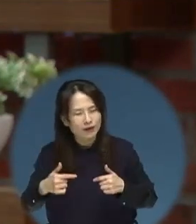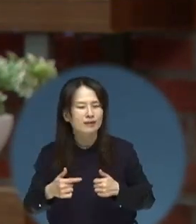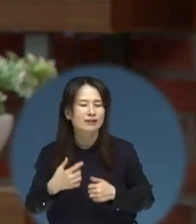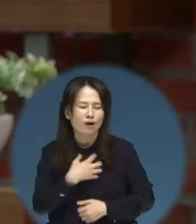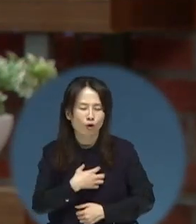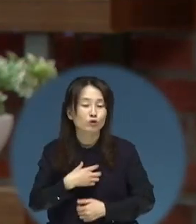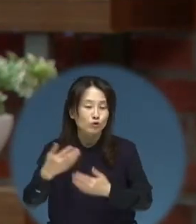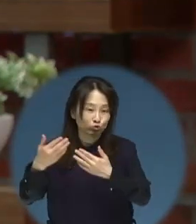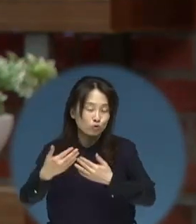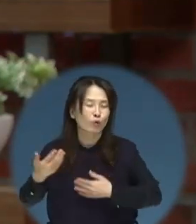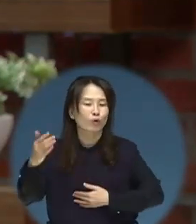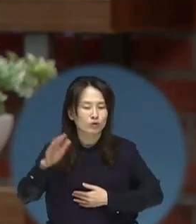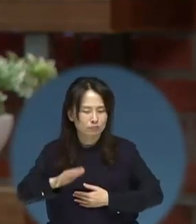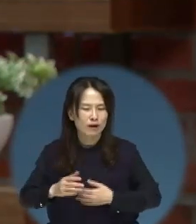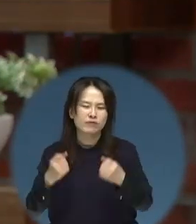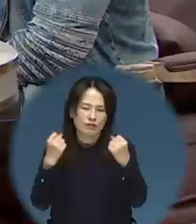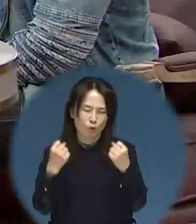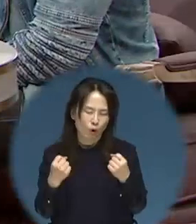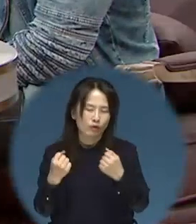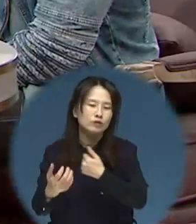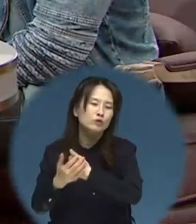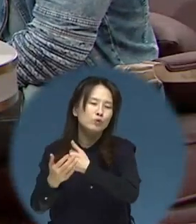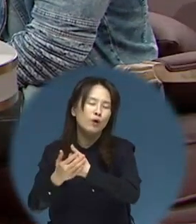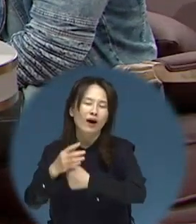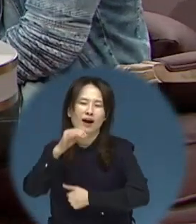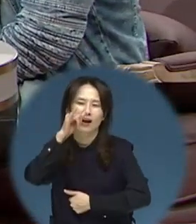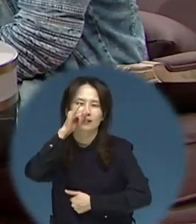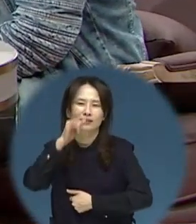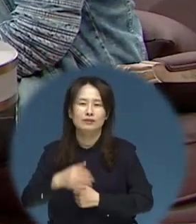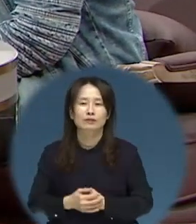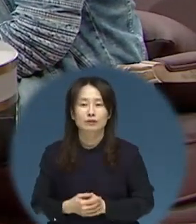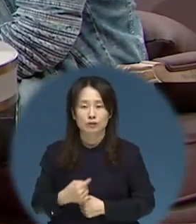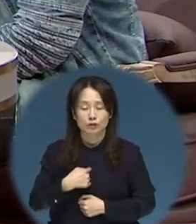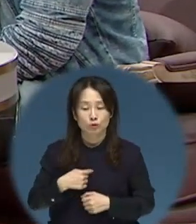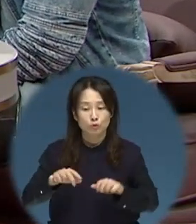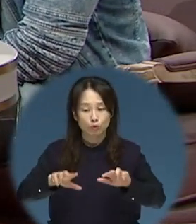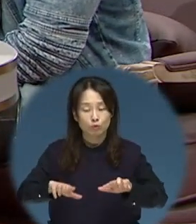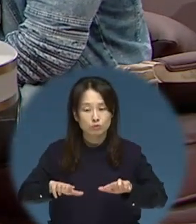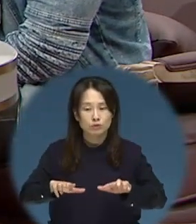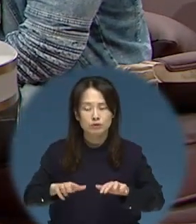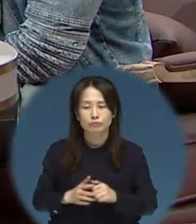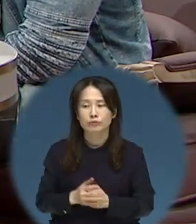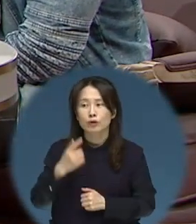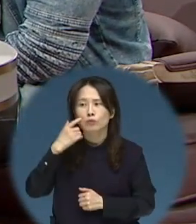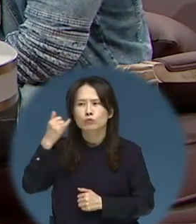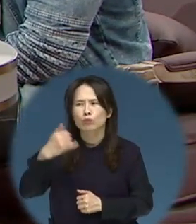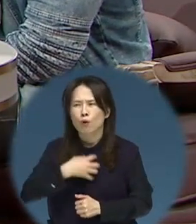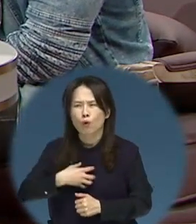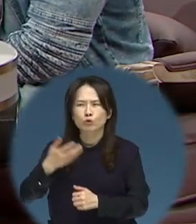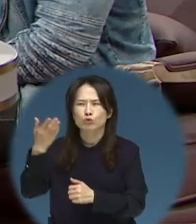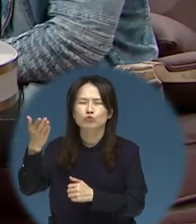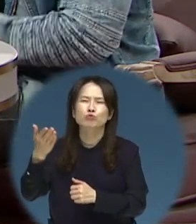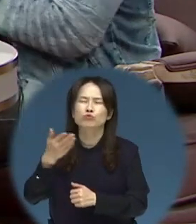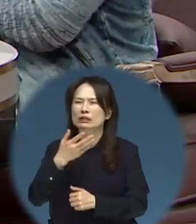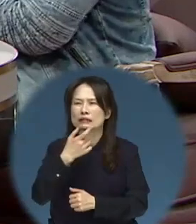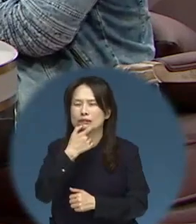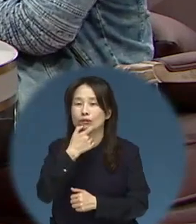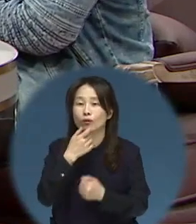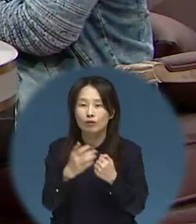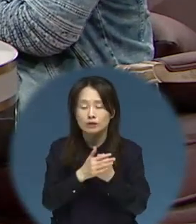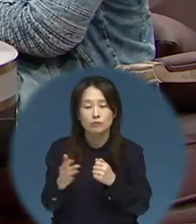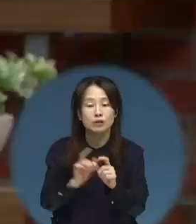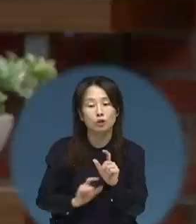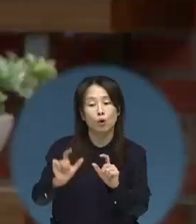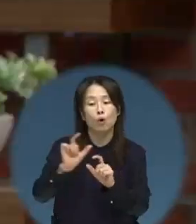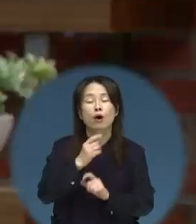그리고 자랑스러워해주시고. 네. 저도 비영리를 하면서 또 이런 일을 하면서 부모의 걱정이 되고 싶은 생각은 없었거든요. 그렇죠. 그러면서 더